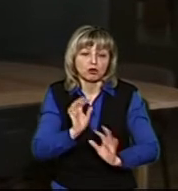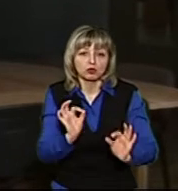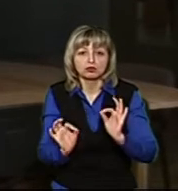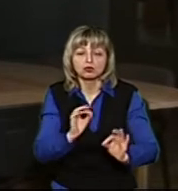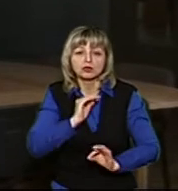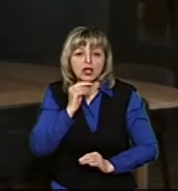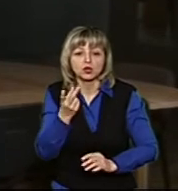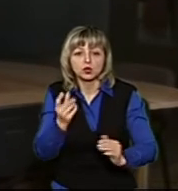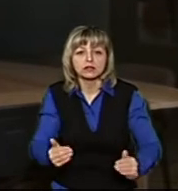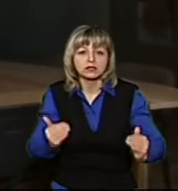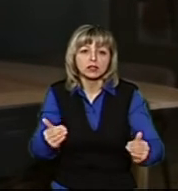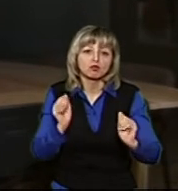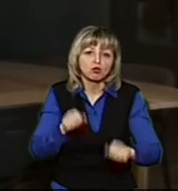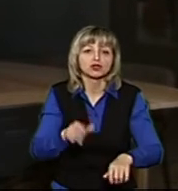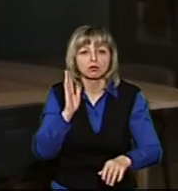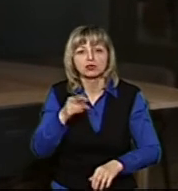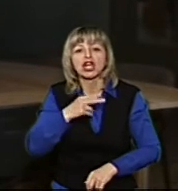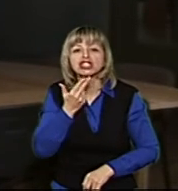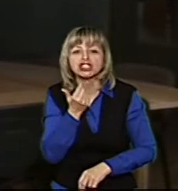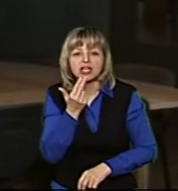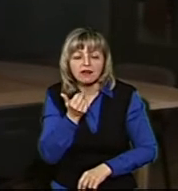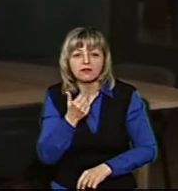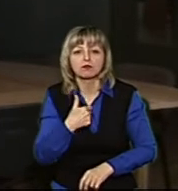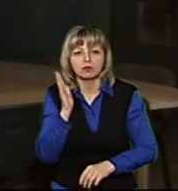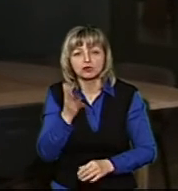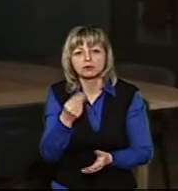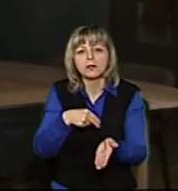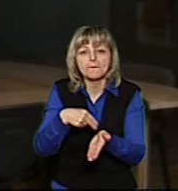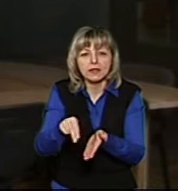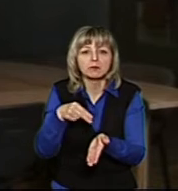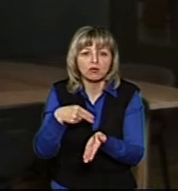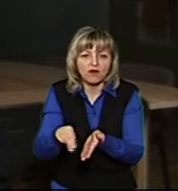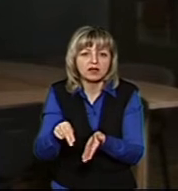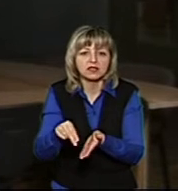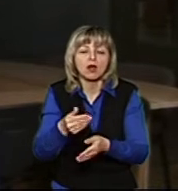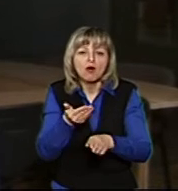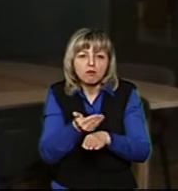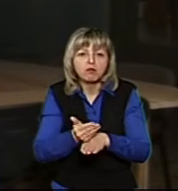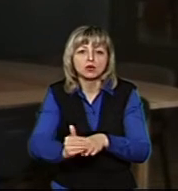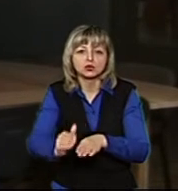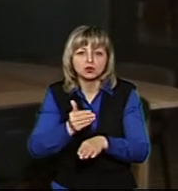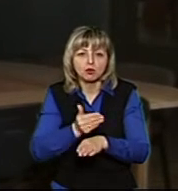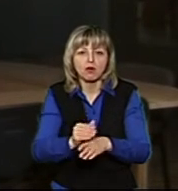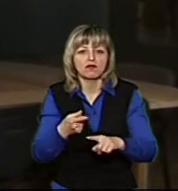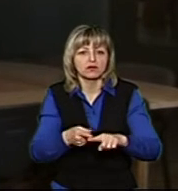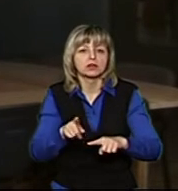етап, можливо, настане в червні, ми будемо ще придбавати поступово